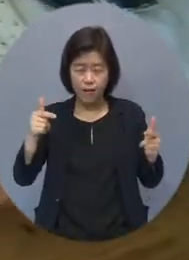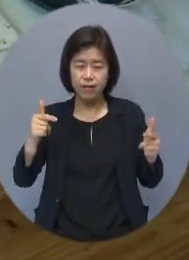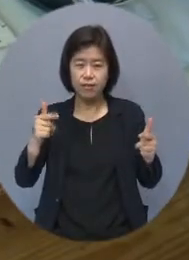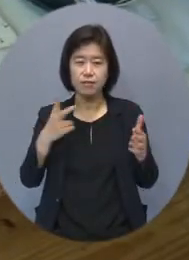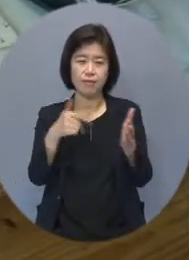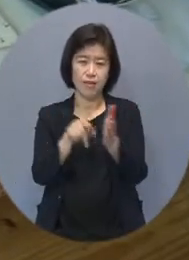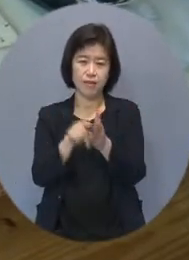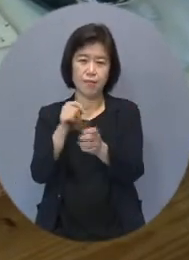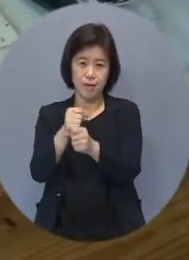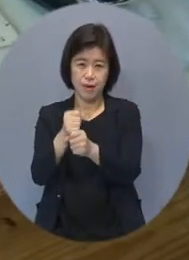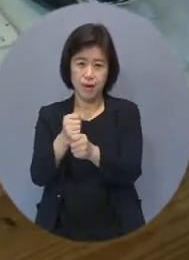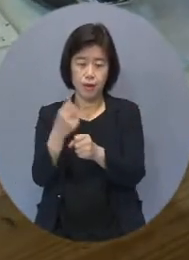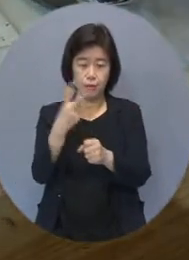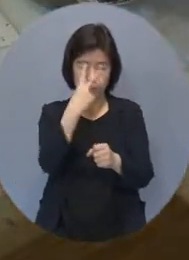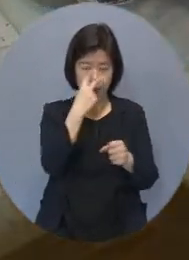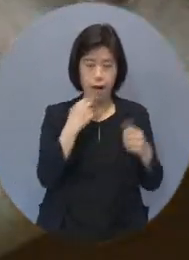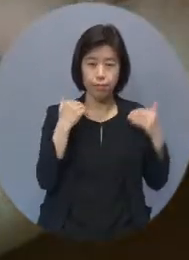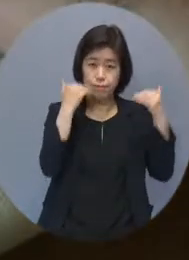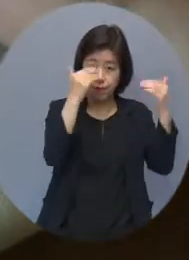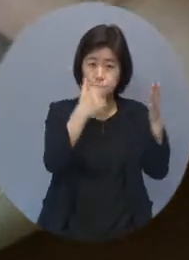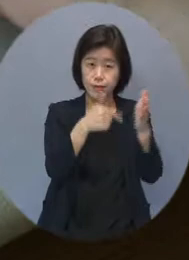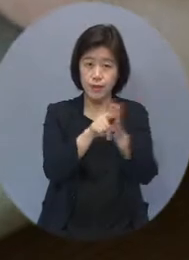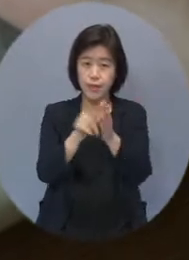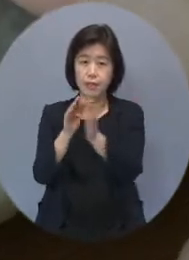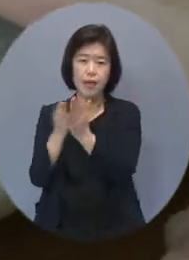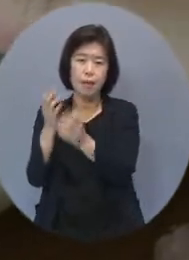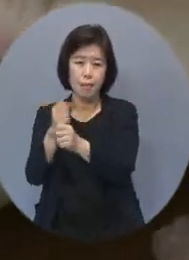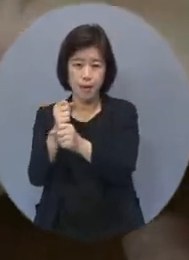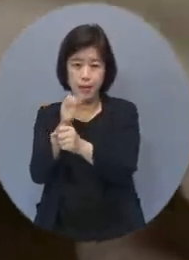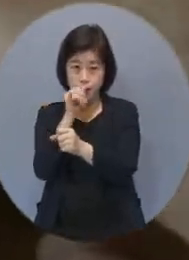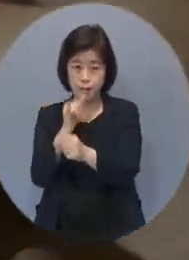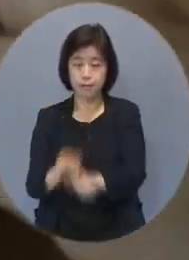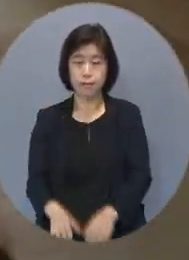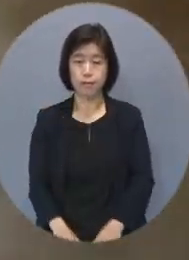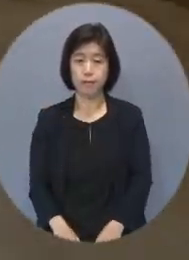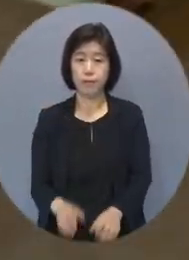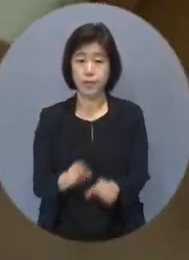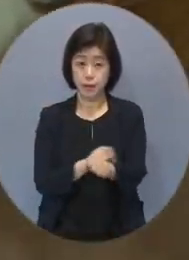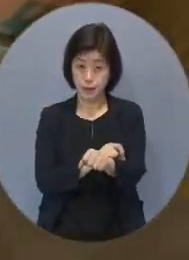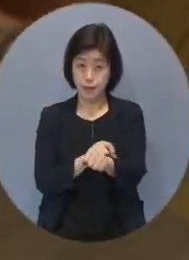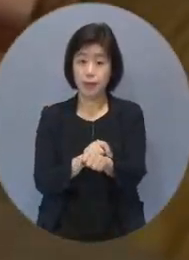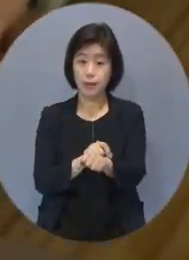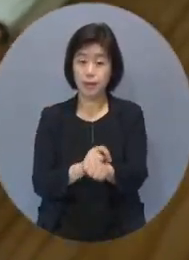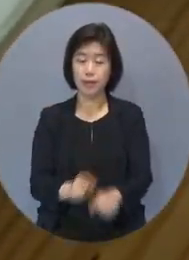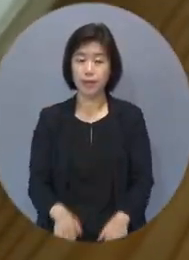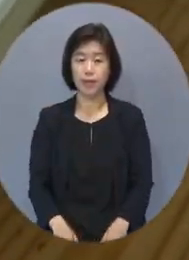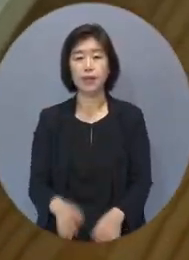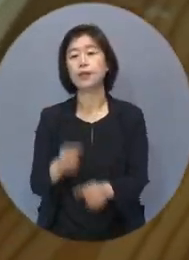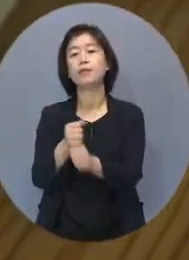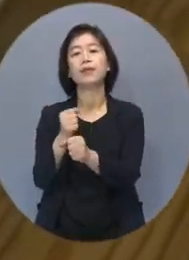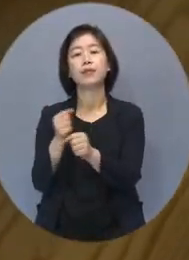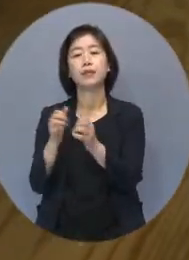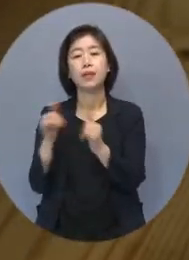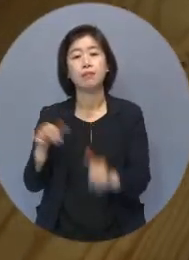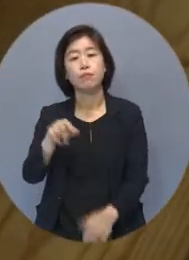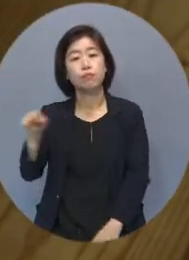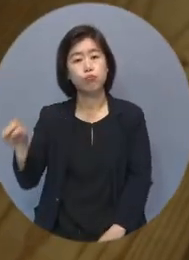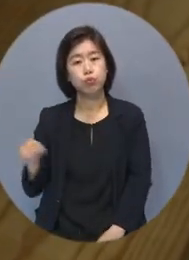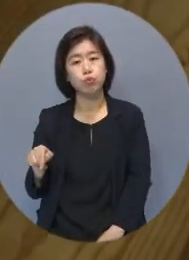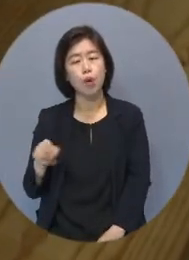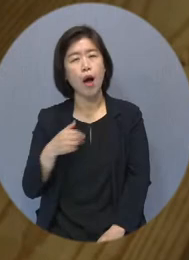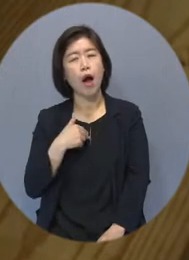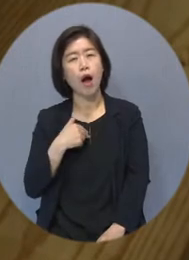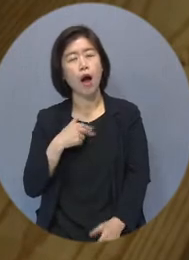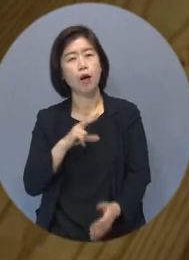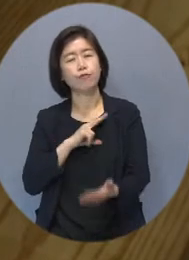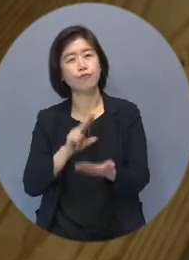그리고 이제 성인들이 볼 수 있는 책들도 있었고, 특히 이제 제작하시는 분들이 어떠한 내용으로 만들고